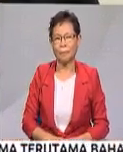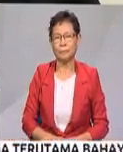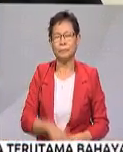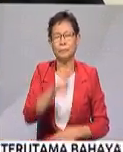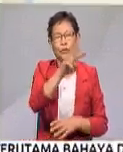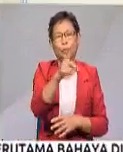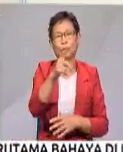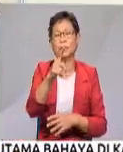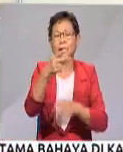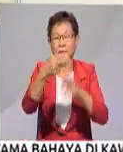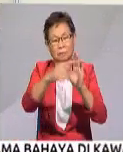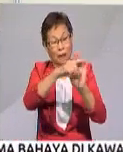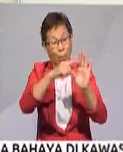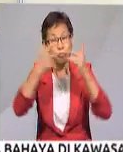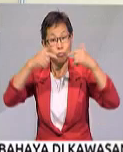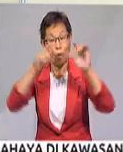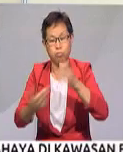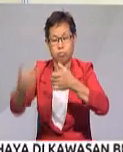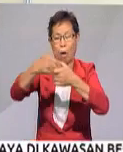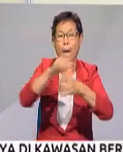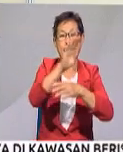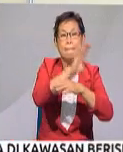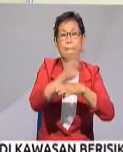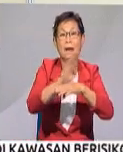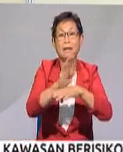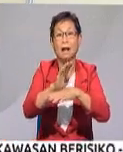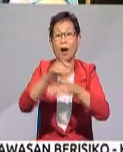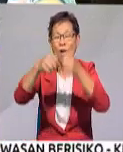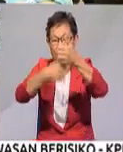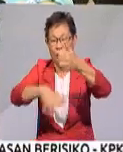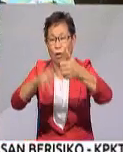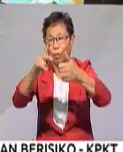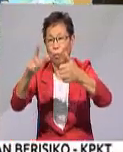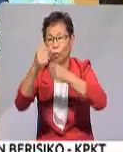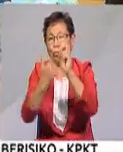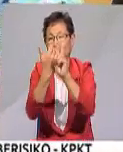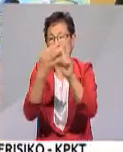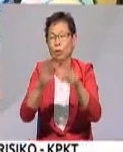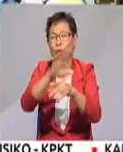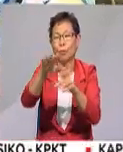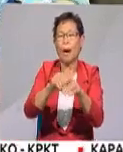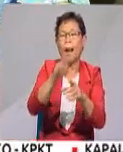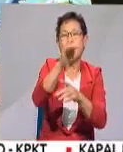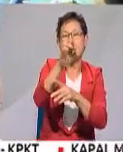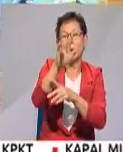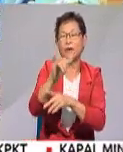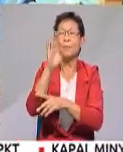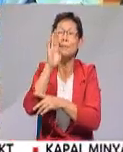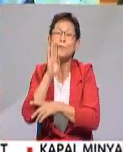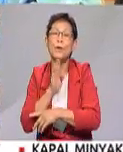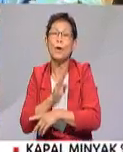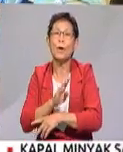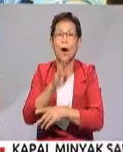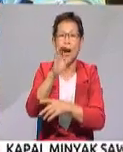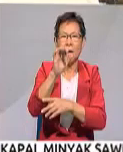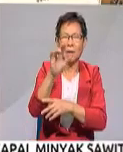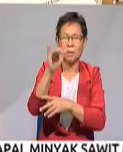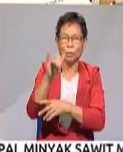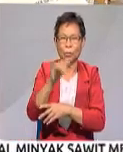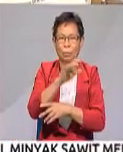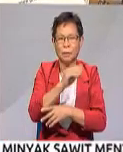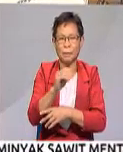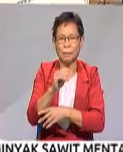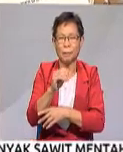21 jenama terkemuka turut menyertai Biz Franchise Kuala Lumpur 2019 termasuk Mary Brown, Clean Pro dan MD Putu Bambu